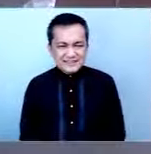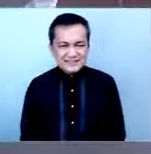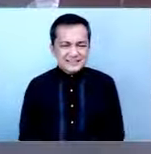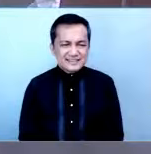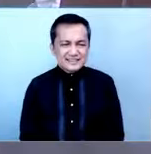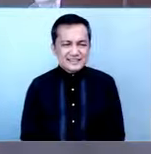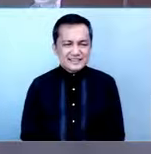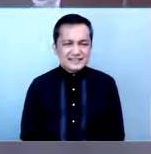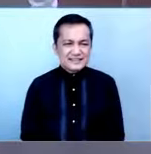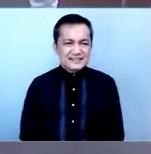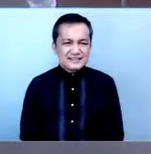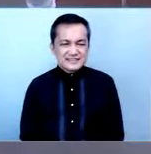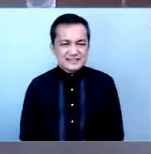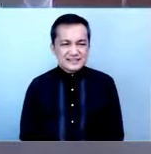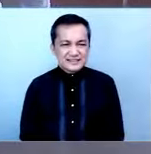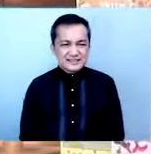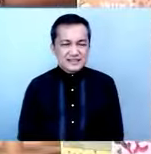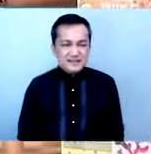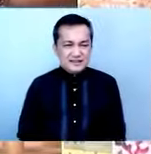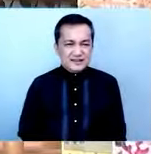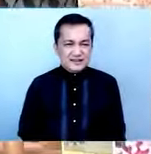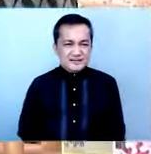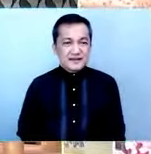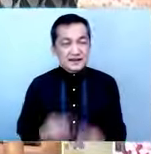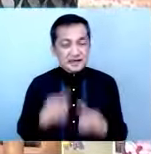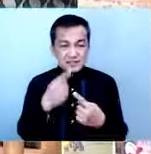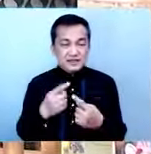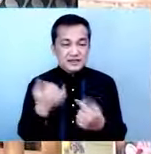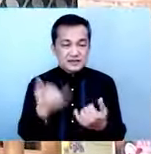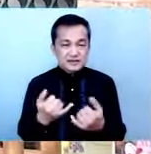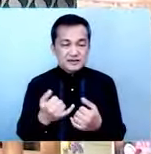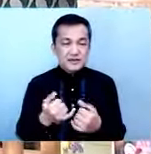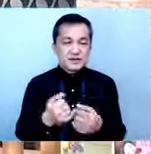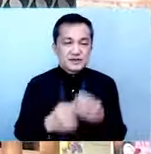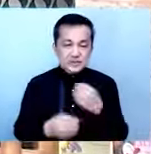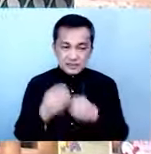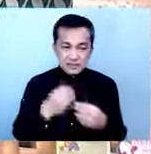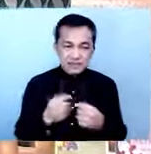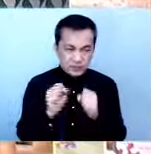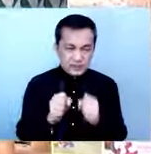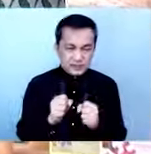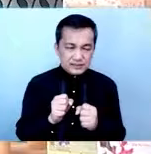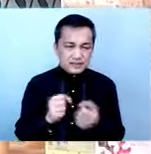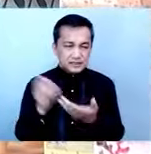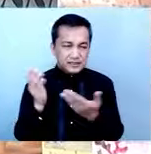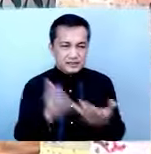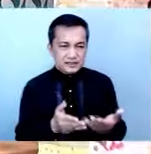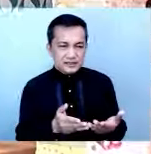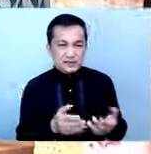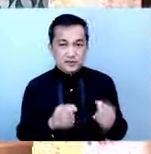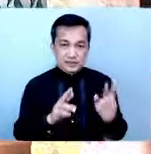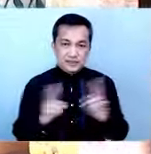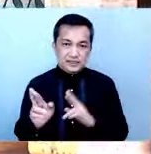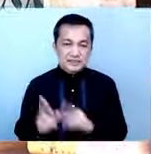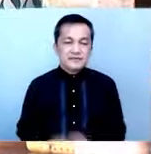kadalasan ngayon, meron na mga Sunday dinners, yung mga salo-salo. Pwede nyo rin dalhin yan kasi para na siyang naka-ready.